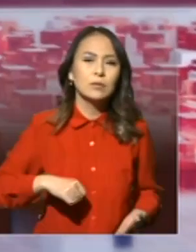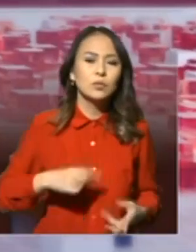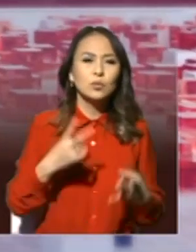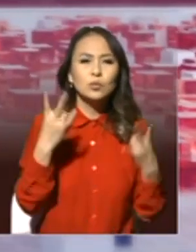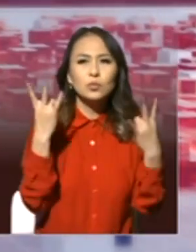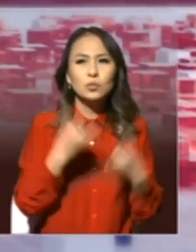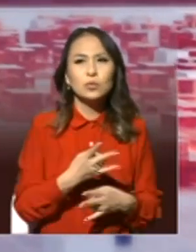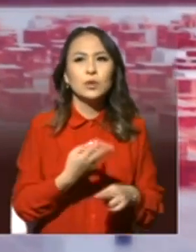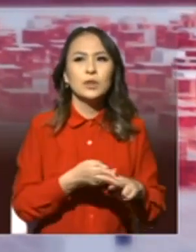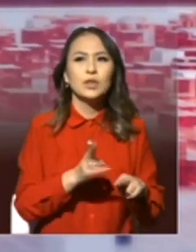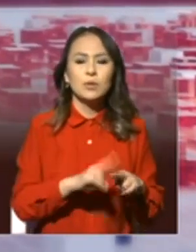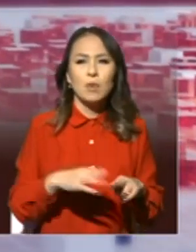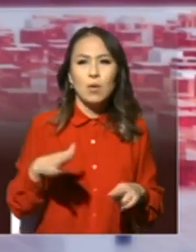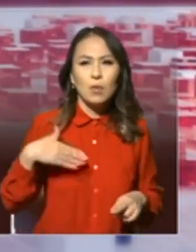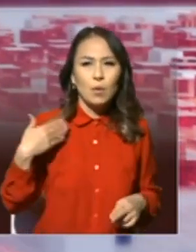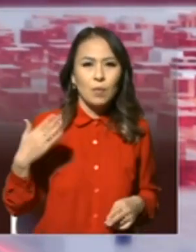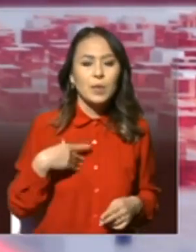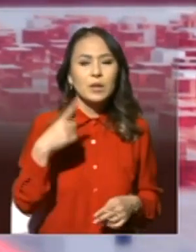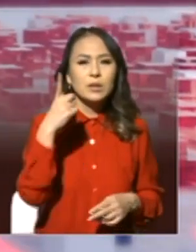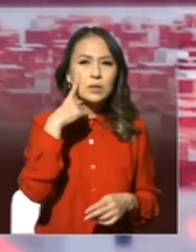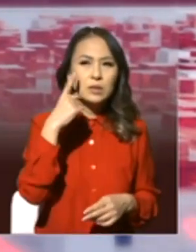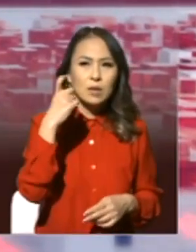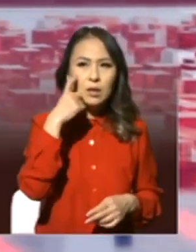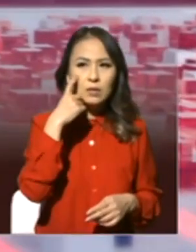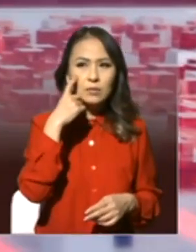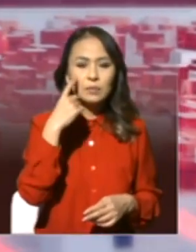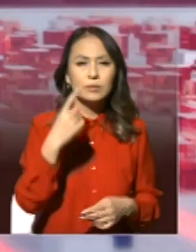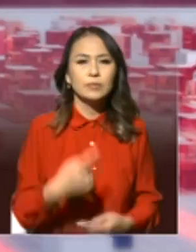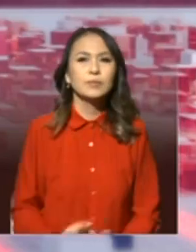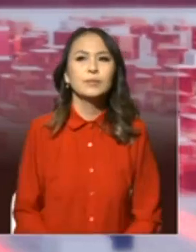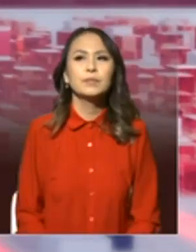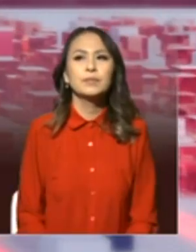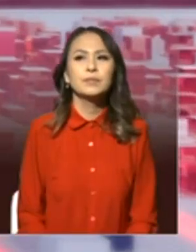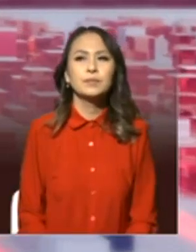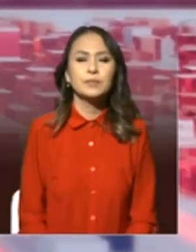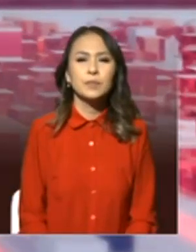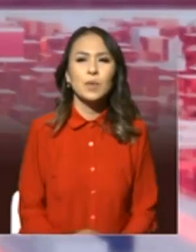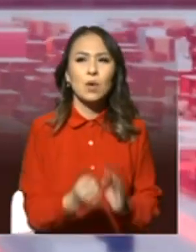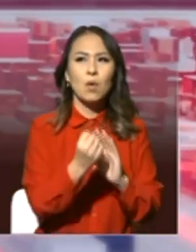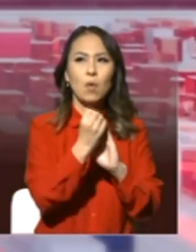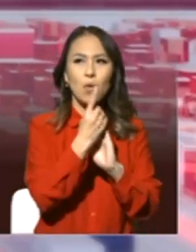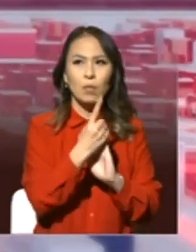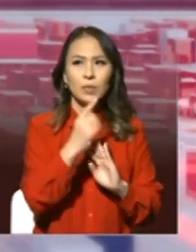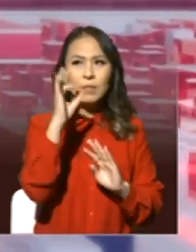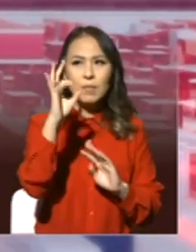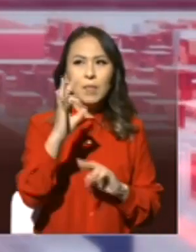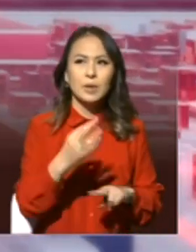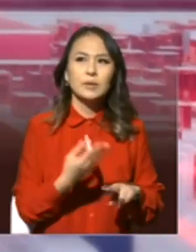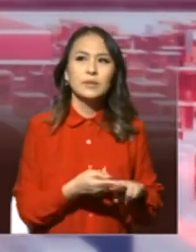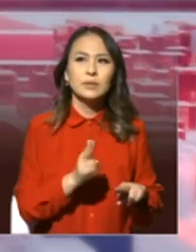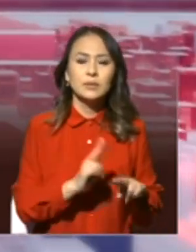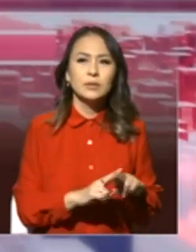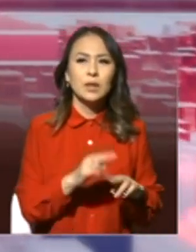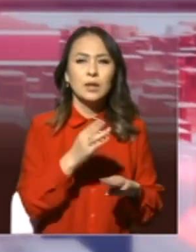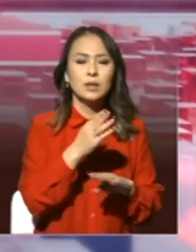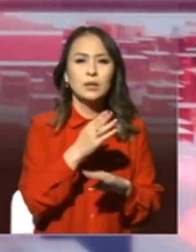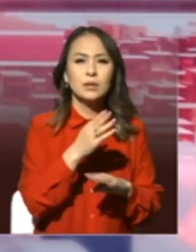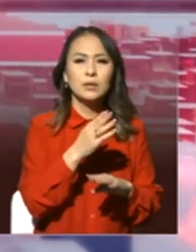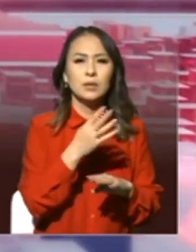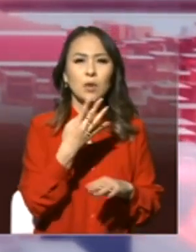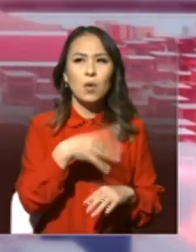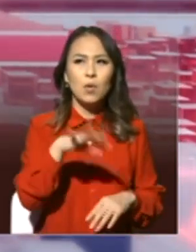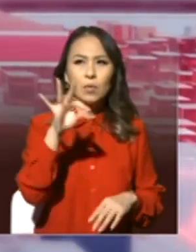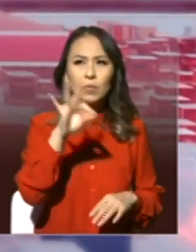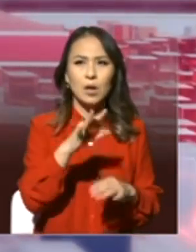ғой, әлеуметтік қажетті азық-түліктер. Осы тұрғыдан келген кезде енді мына 11%-ға қымбаттағанда бұл тағы да нан өнімдері 40%-ға, ет